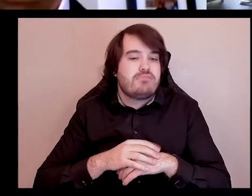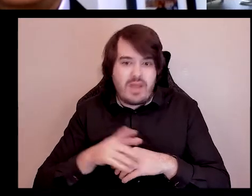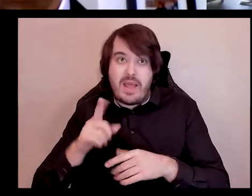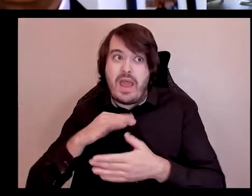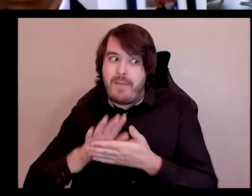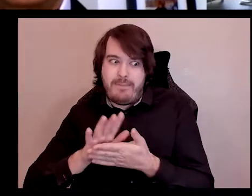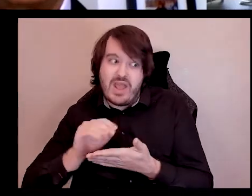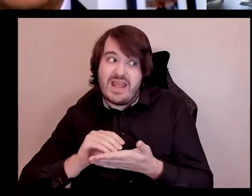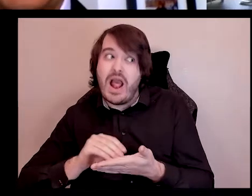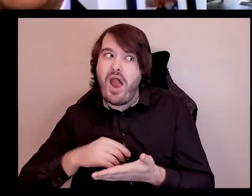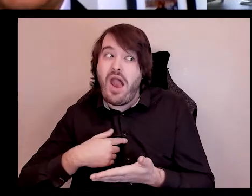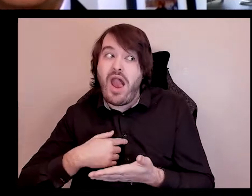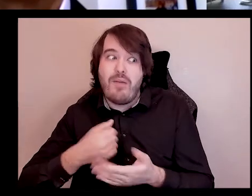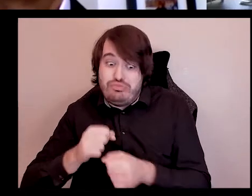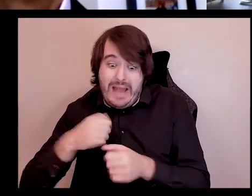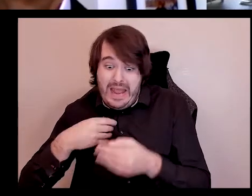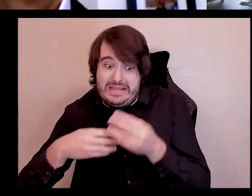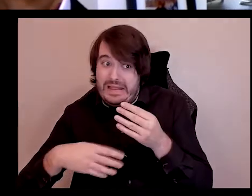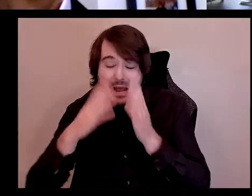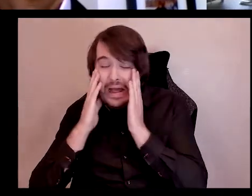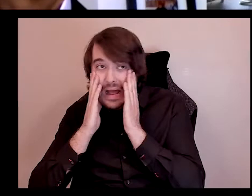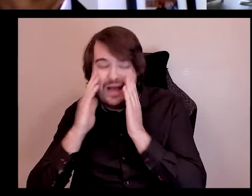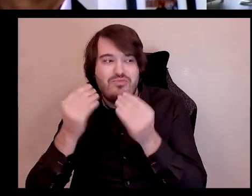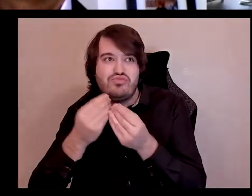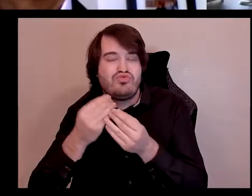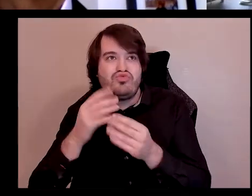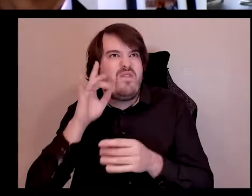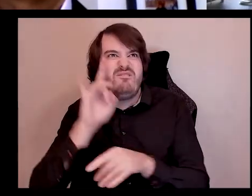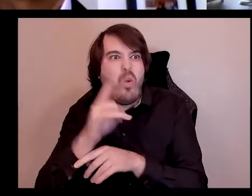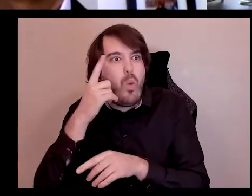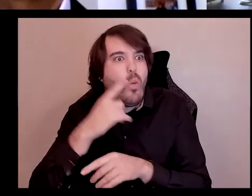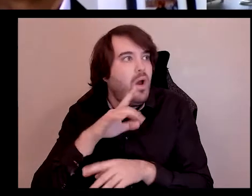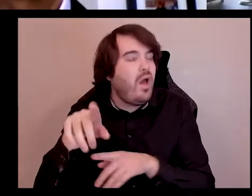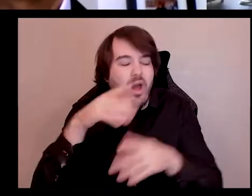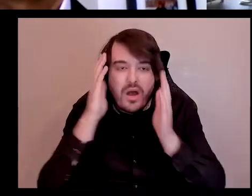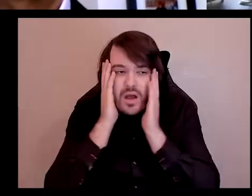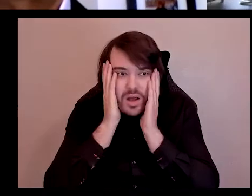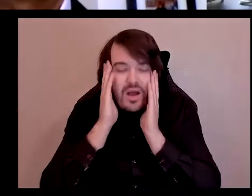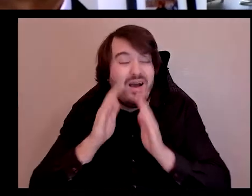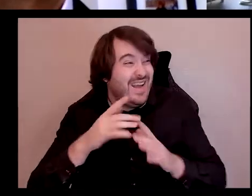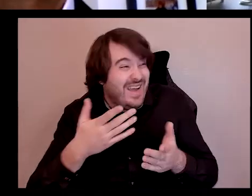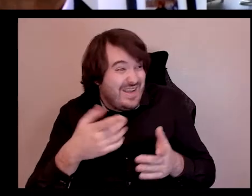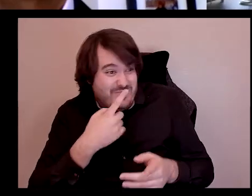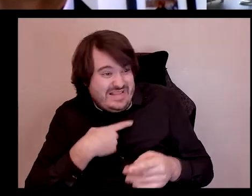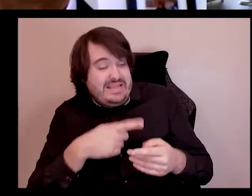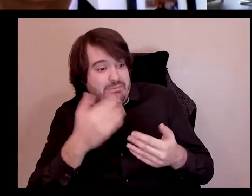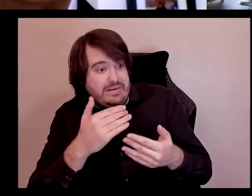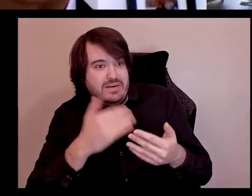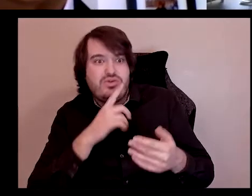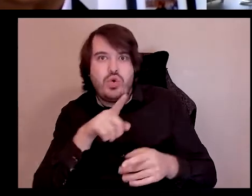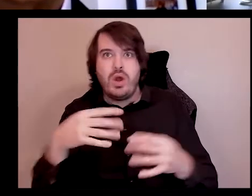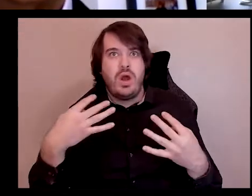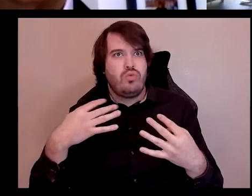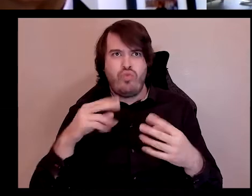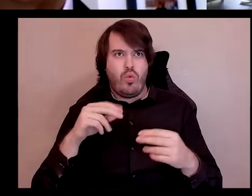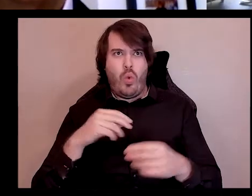parce qu'elle est proche de la fin de carrière. Qu'est-ce qui pourrait exister encore? J'aurais plus de place sur mon papier. Pardon? J'aurais